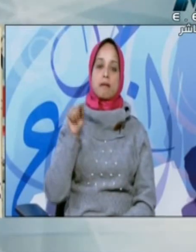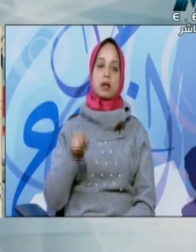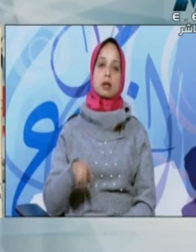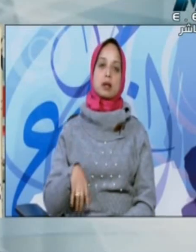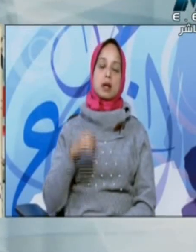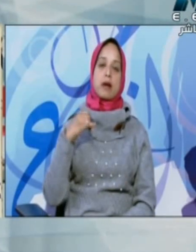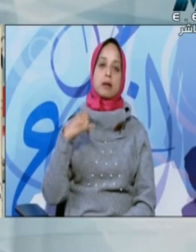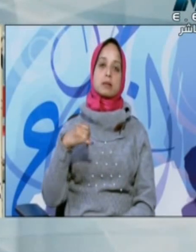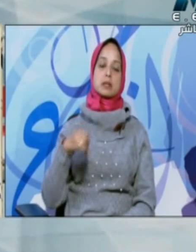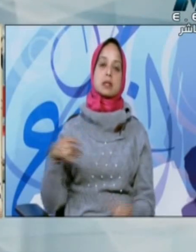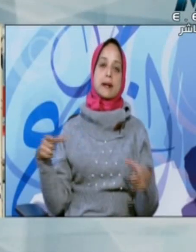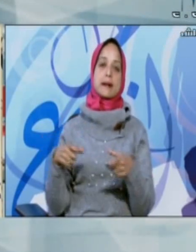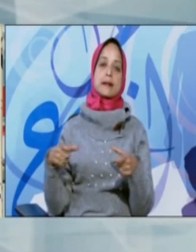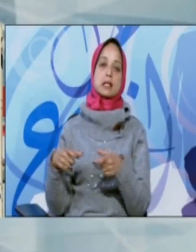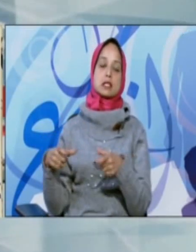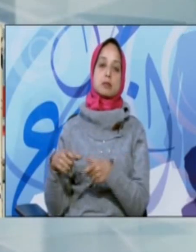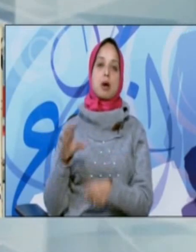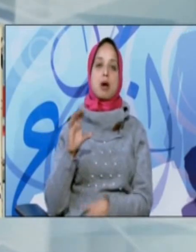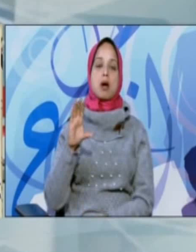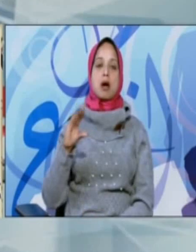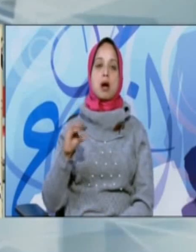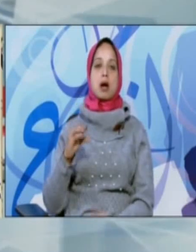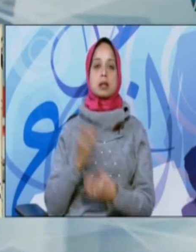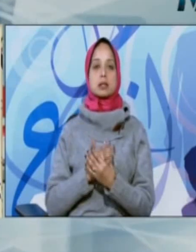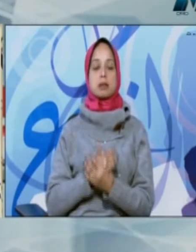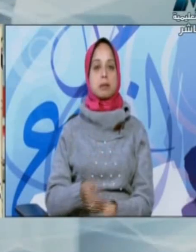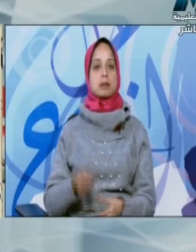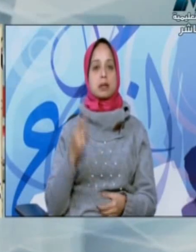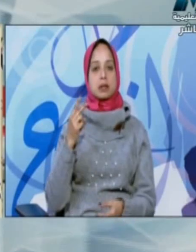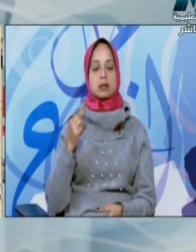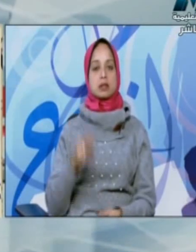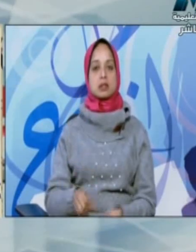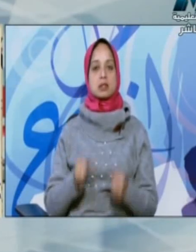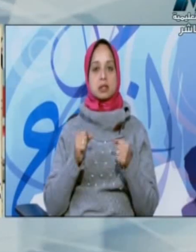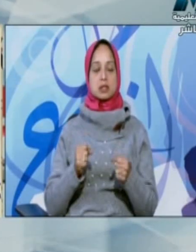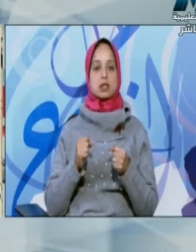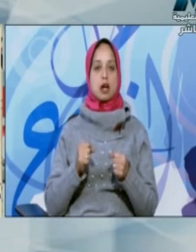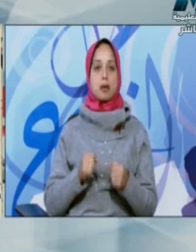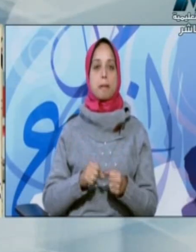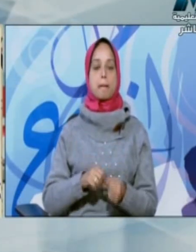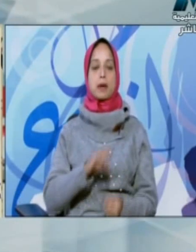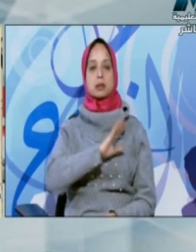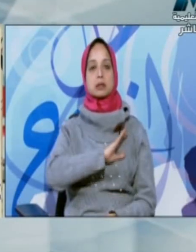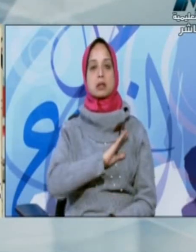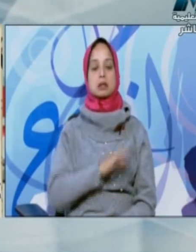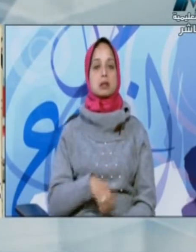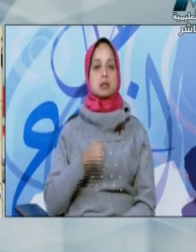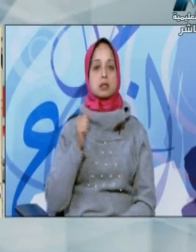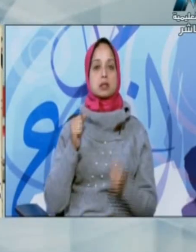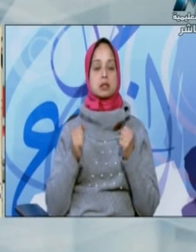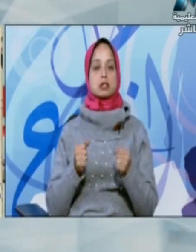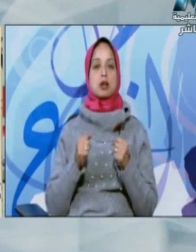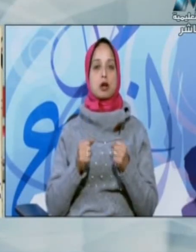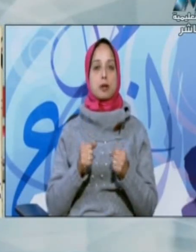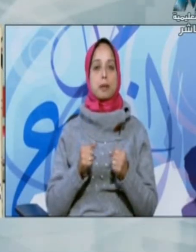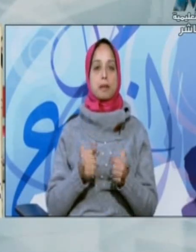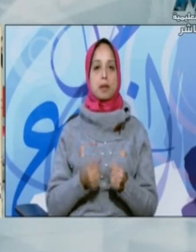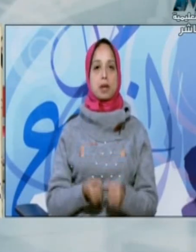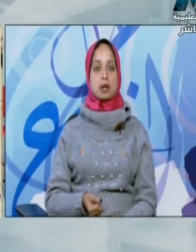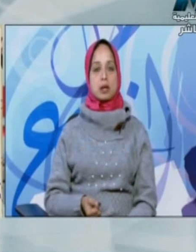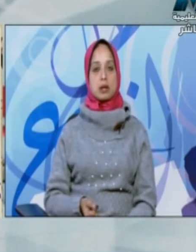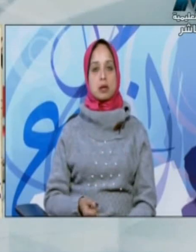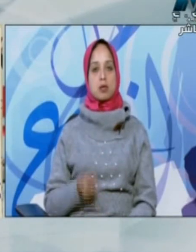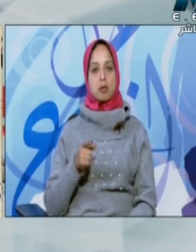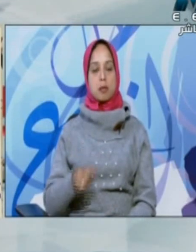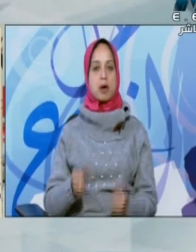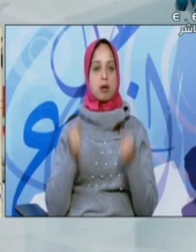لا. إلا دول. لان دول كان لهم تنظيمات سياسيه وعسكريه قويه، الجيش بيضربوا بيه،